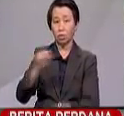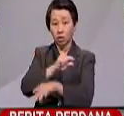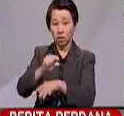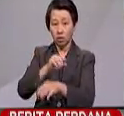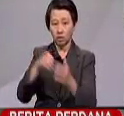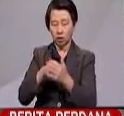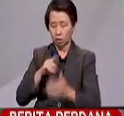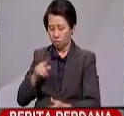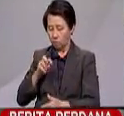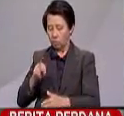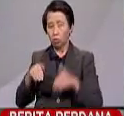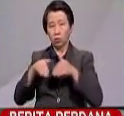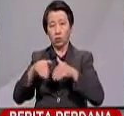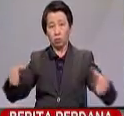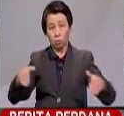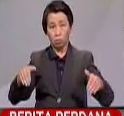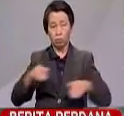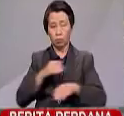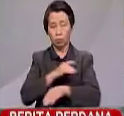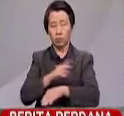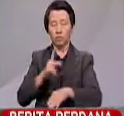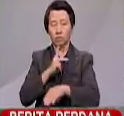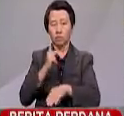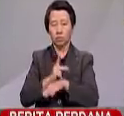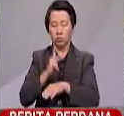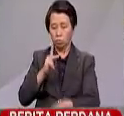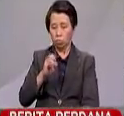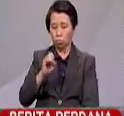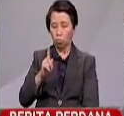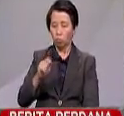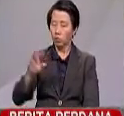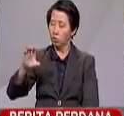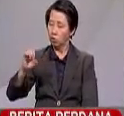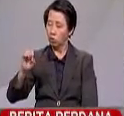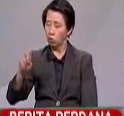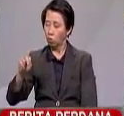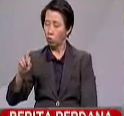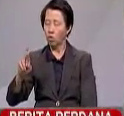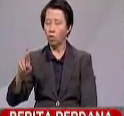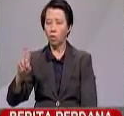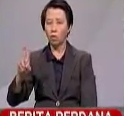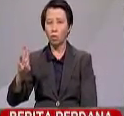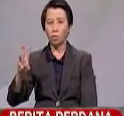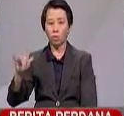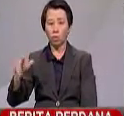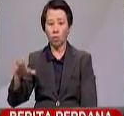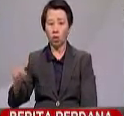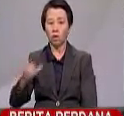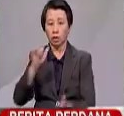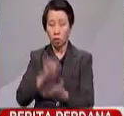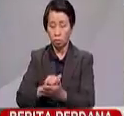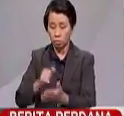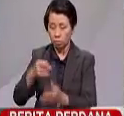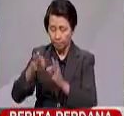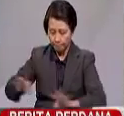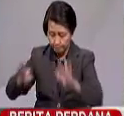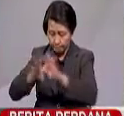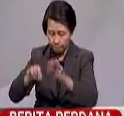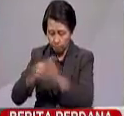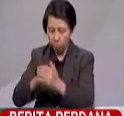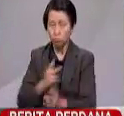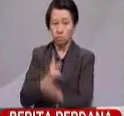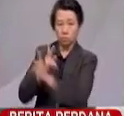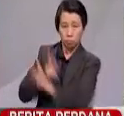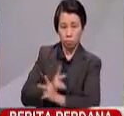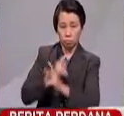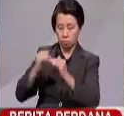dalam Zon Penampan Tapak Warisan Kebangsaan Kota Cornwallis. Ia juga merupakan salah satu komponen penting dalam projek memulihara